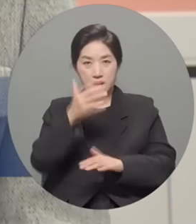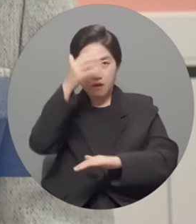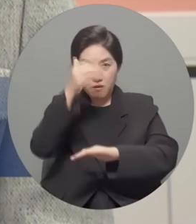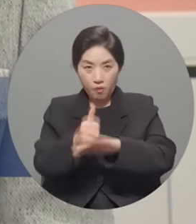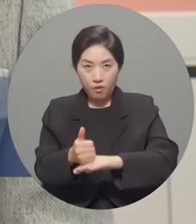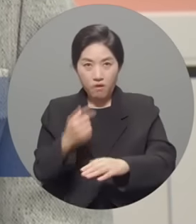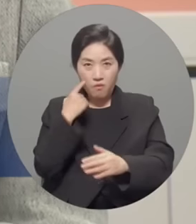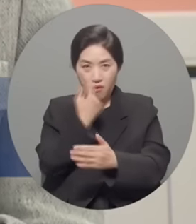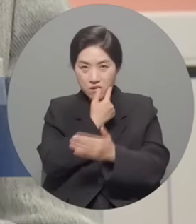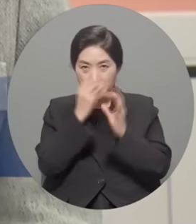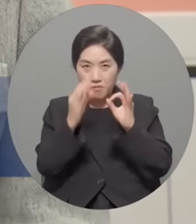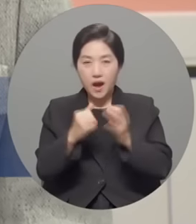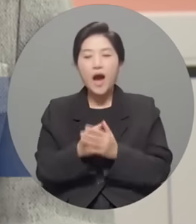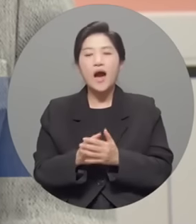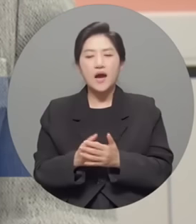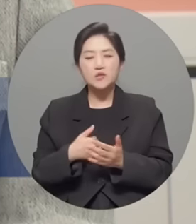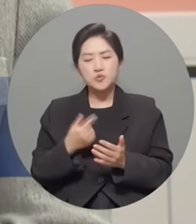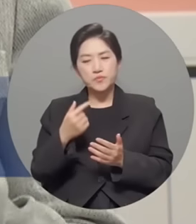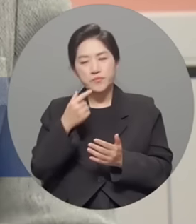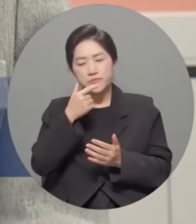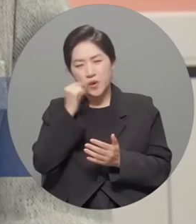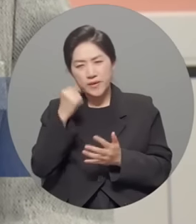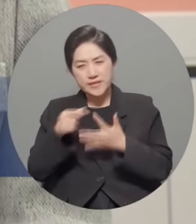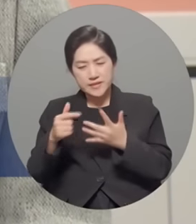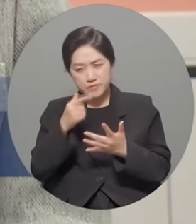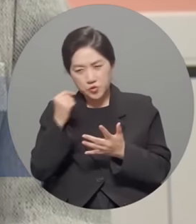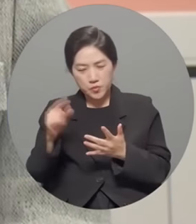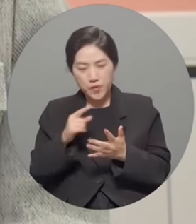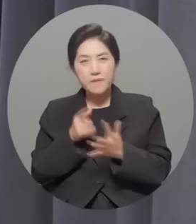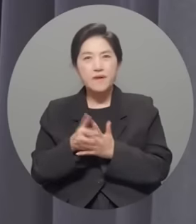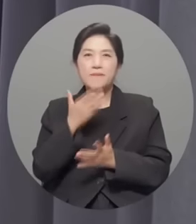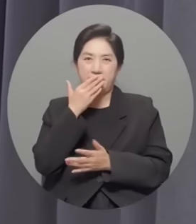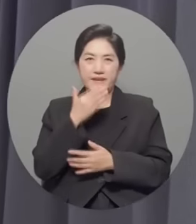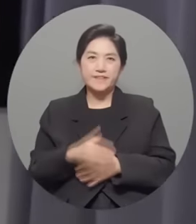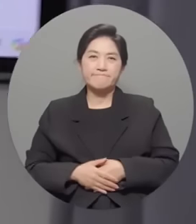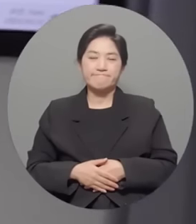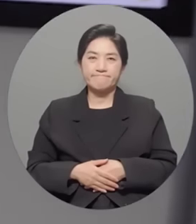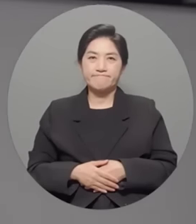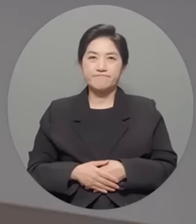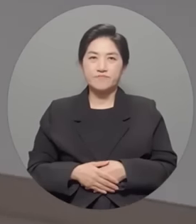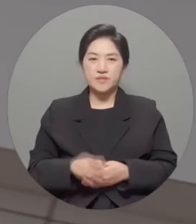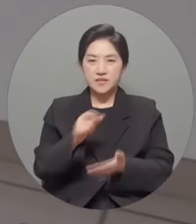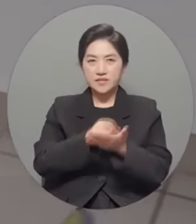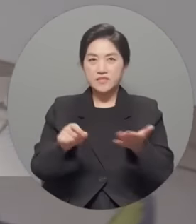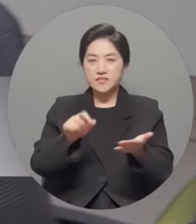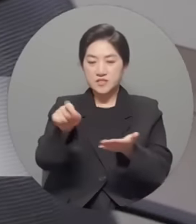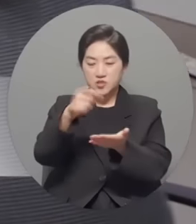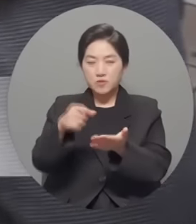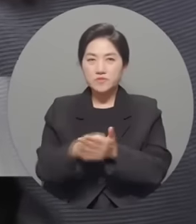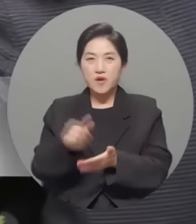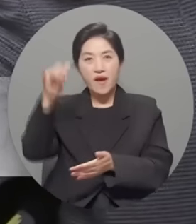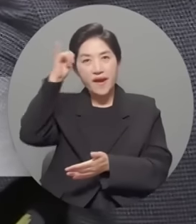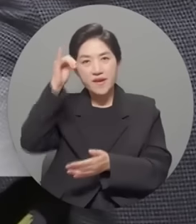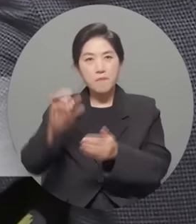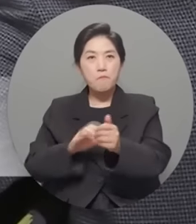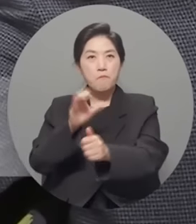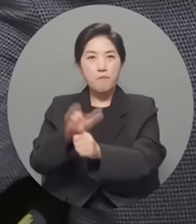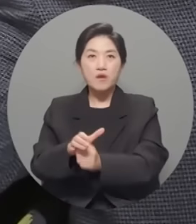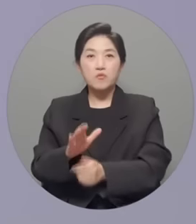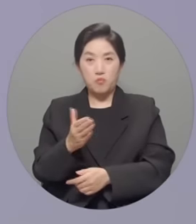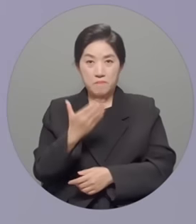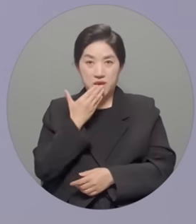결과를 확인하다 보면 생각보다 조금 미흡한 경우가 있어요. 글쓰기 채점을 AI, 인공지능에 맡기기도